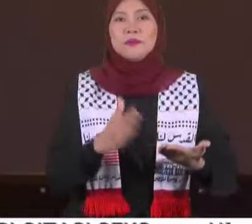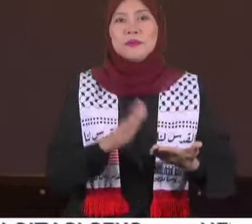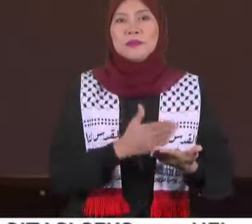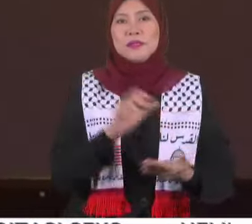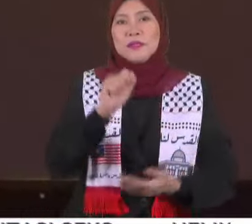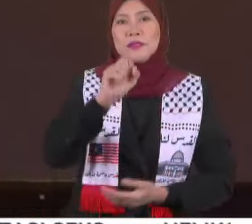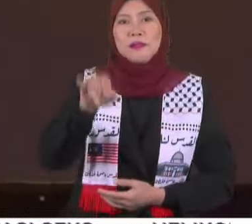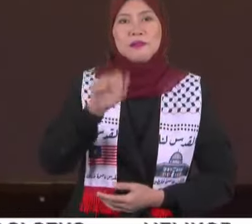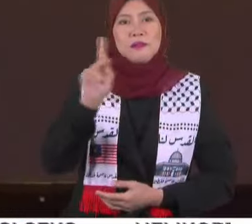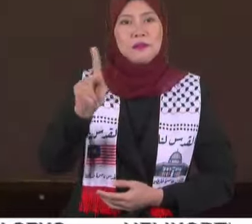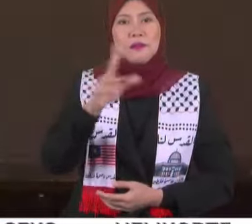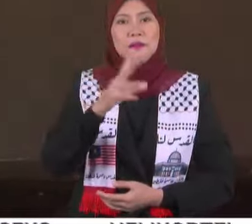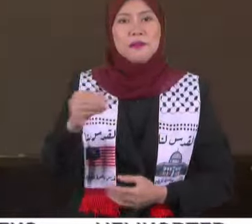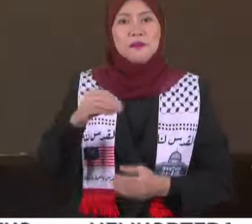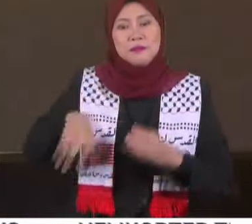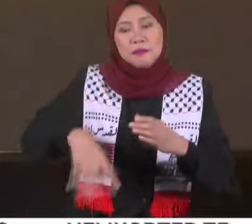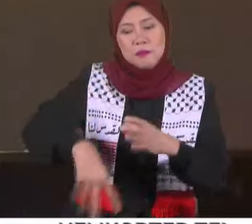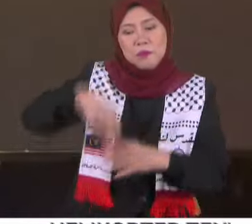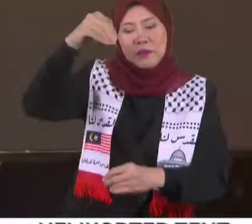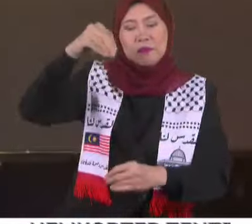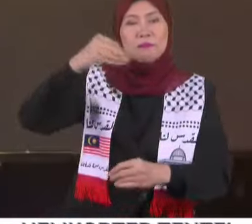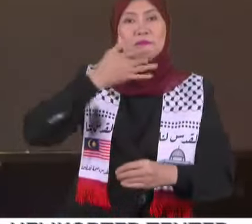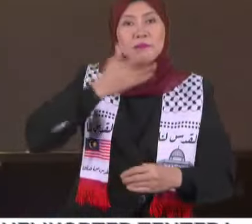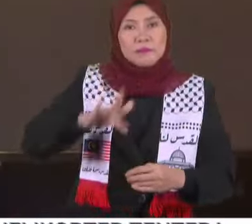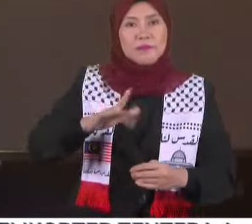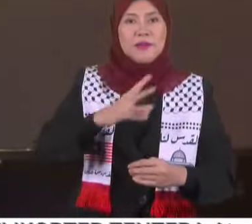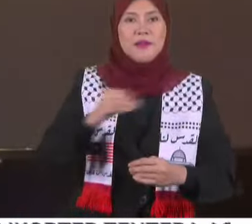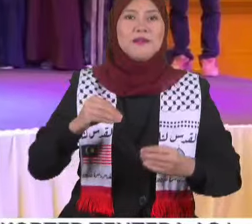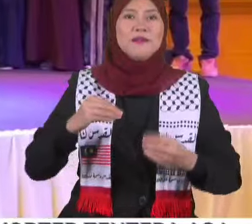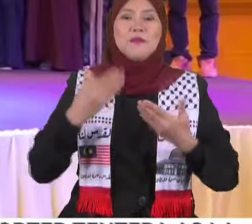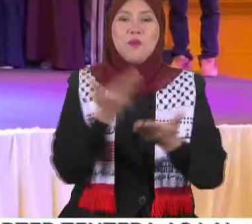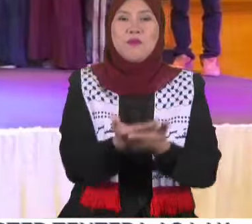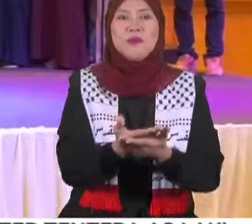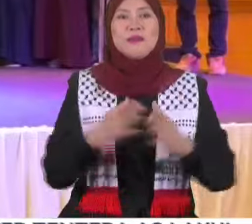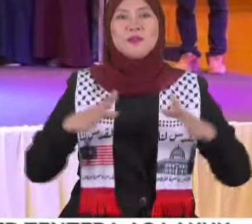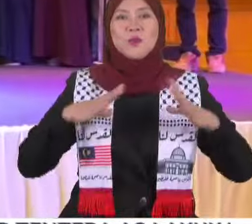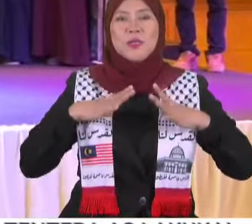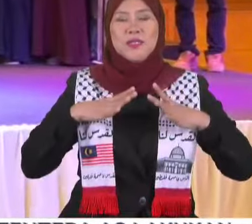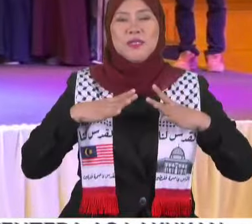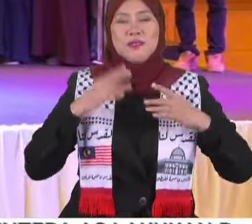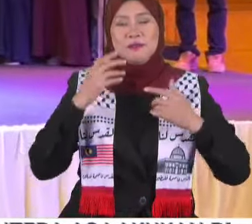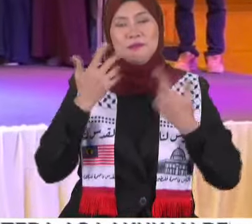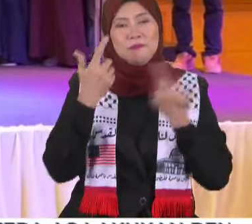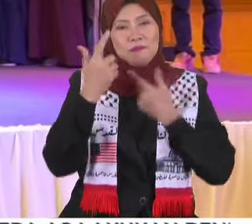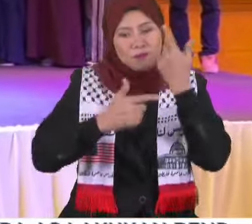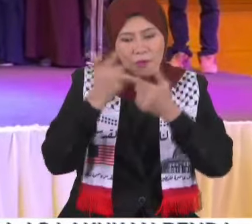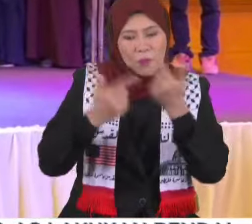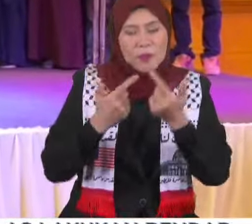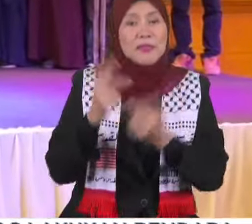Harmain serta aktiviti cabutan bertuah yang menawarkan pakej percutian kepada 3 pemenang.